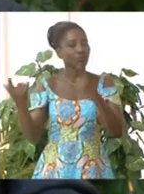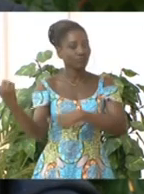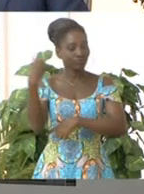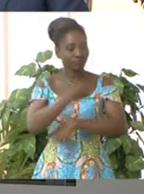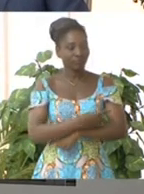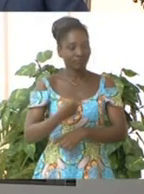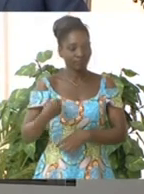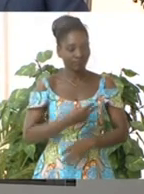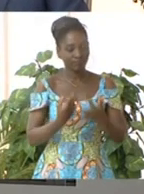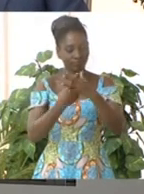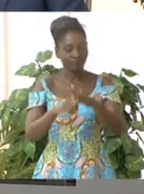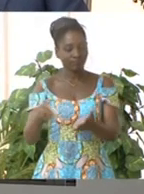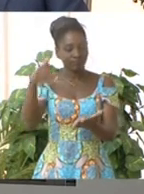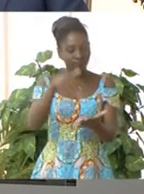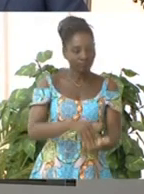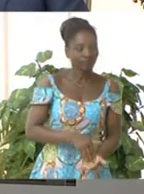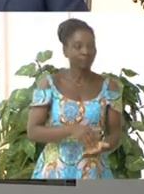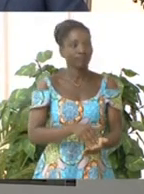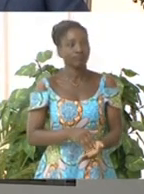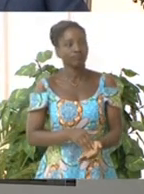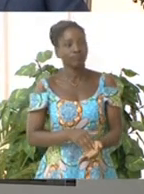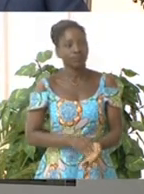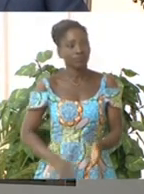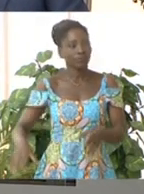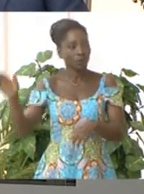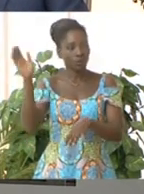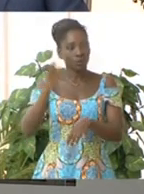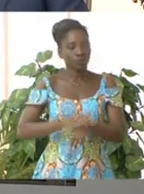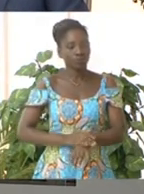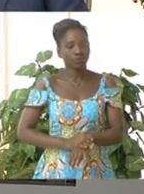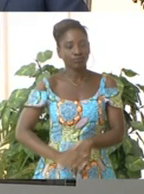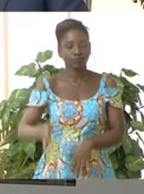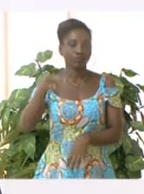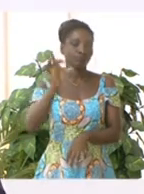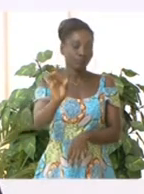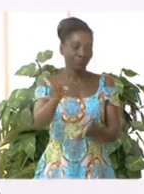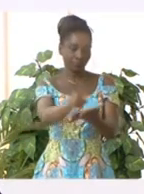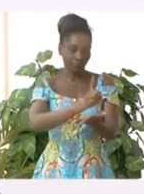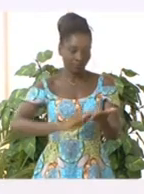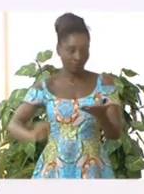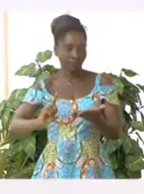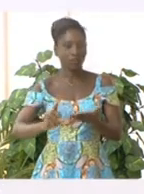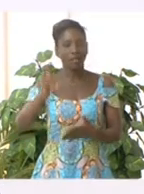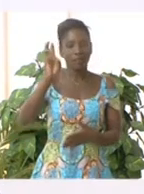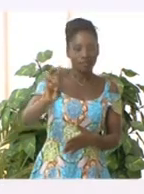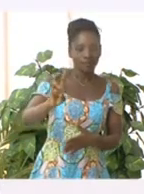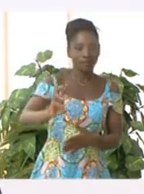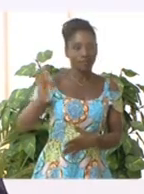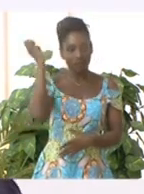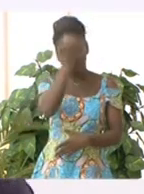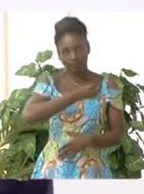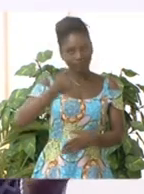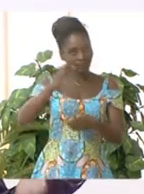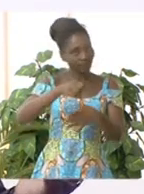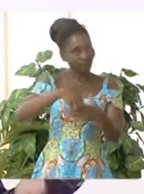pour des résultats de 8 départements, 6 de la diaspora et 7 de la commune du district